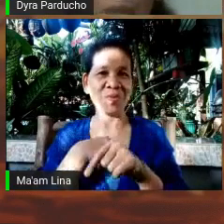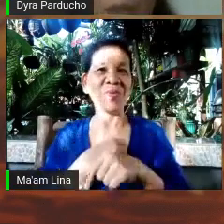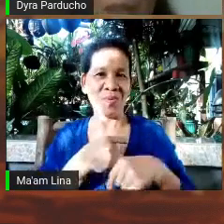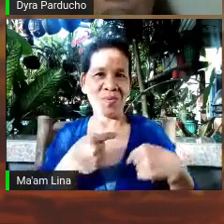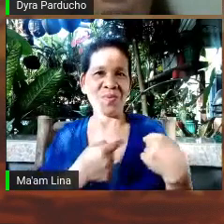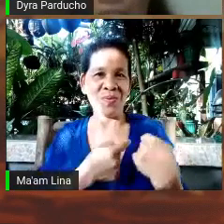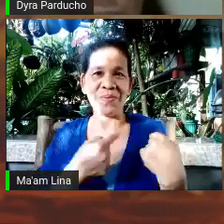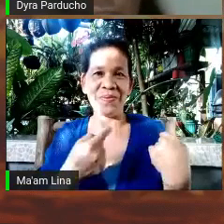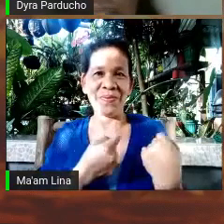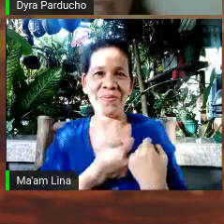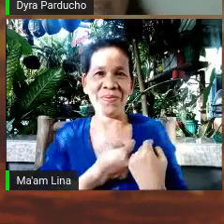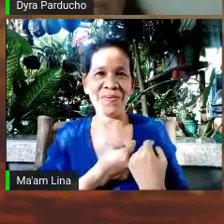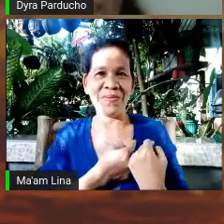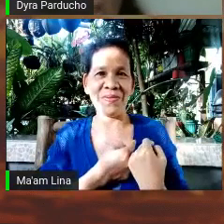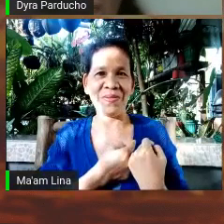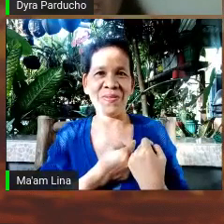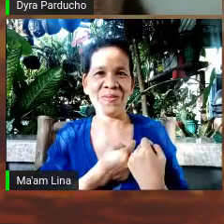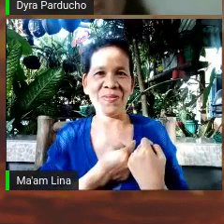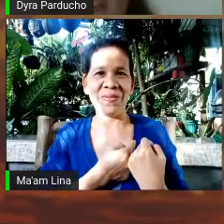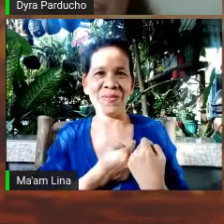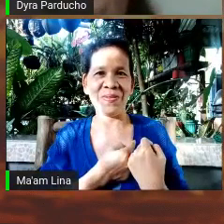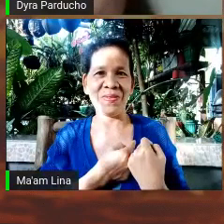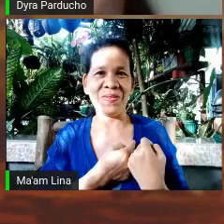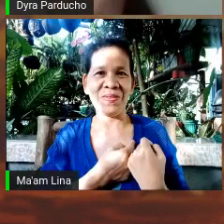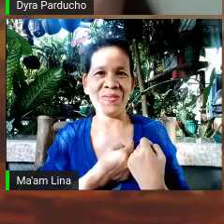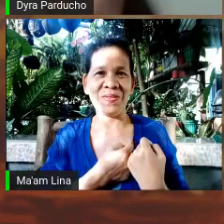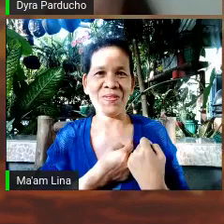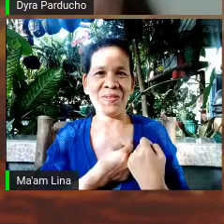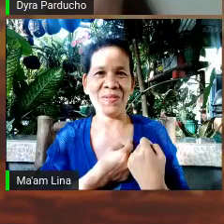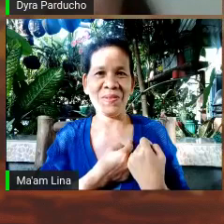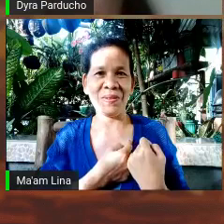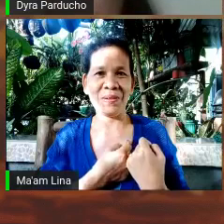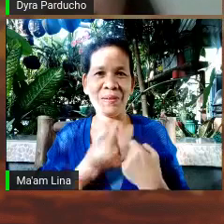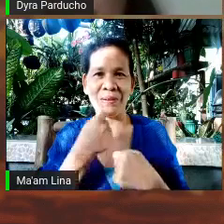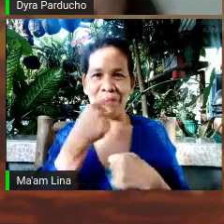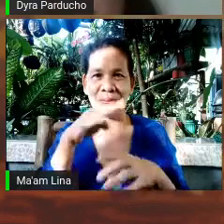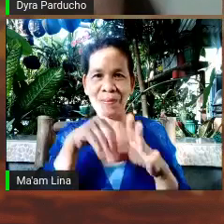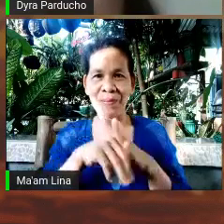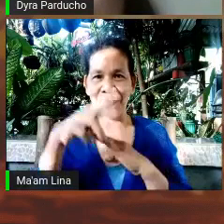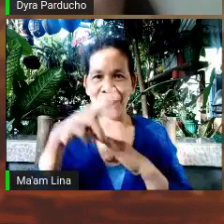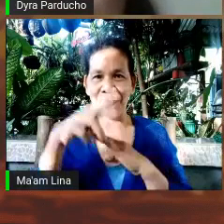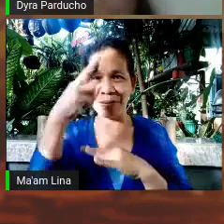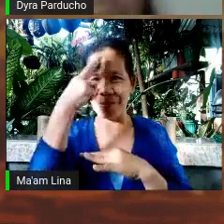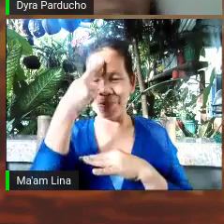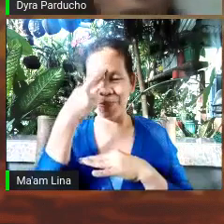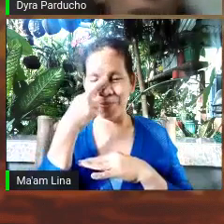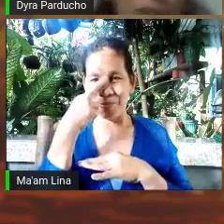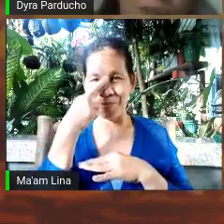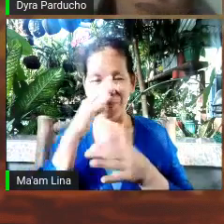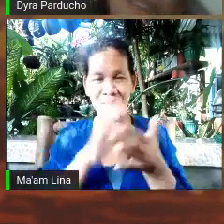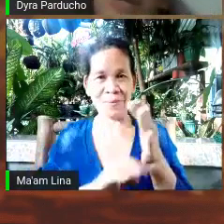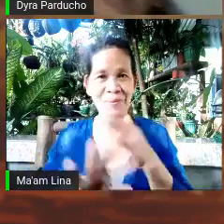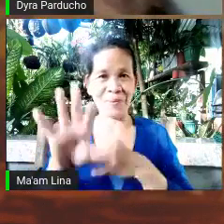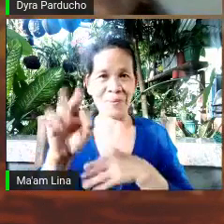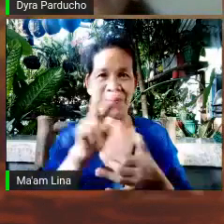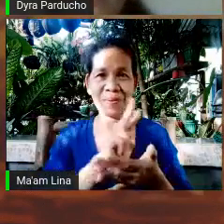Hindi po mapapatawad po ating kasalanan. Sabi nga po sa Romans 9:23 po, kung